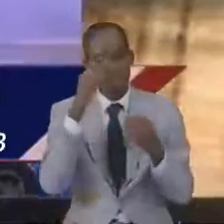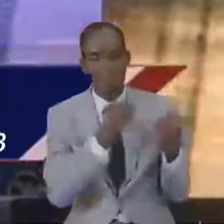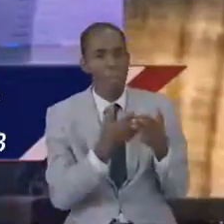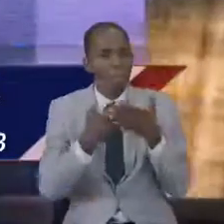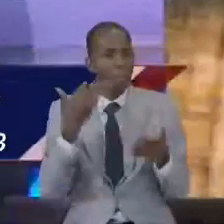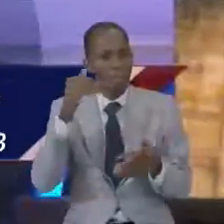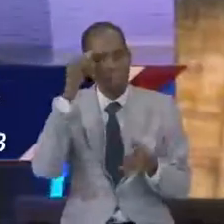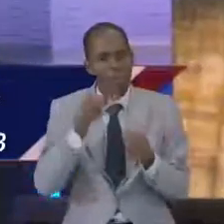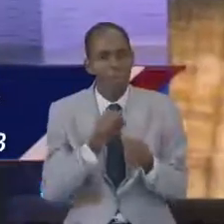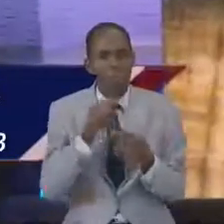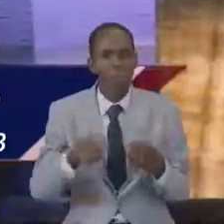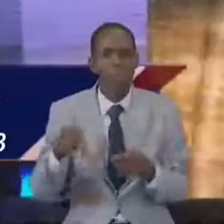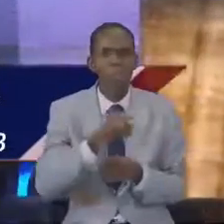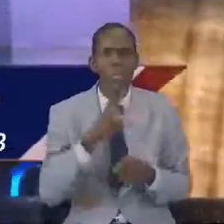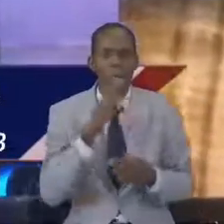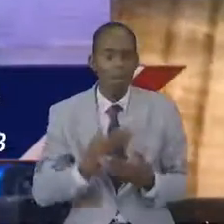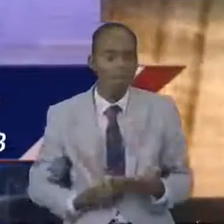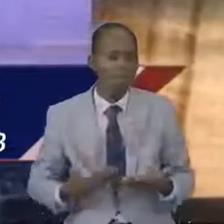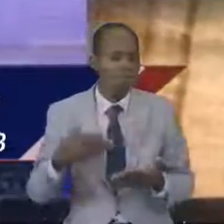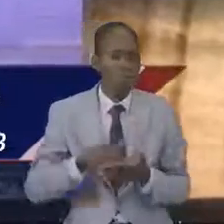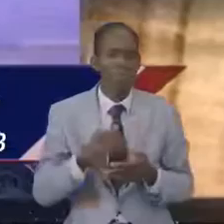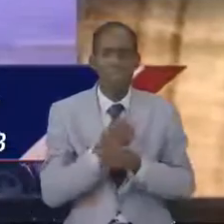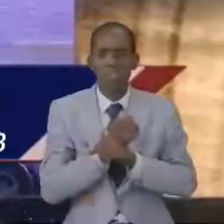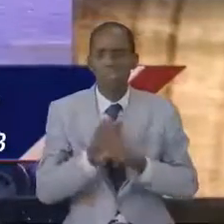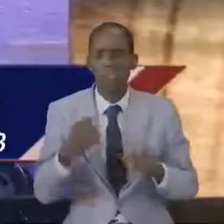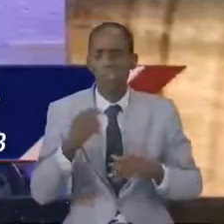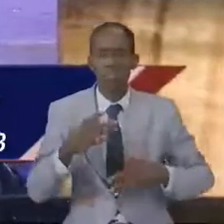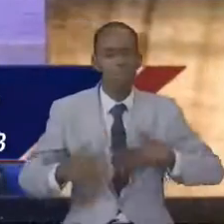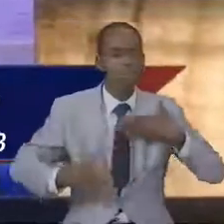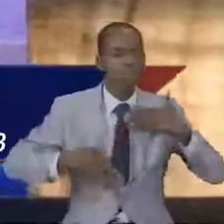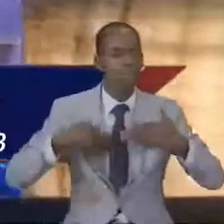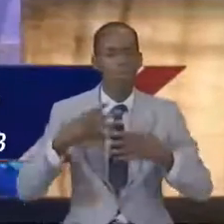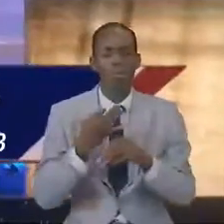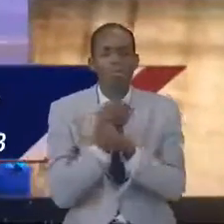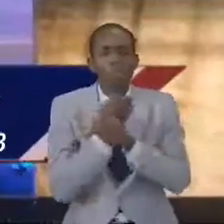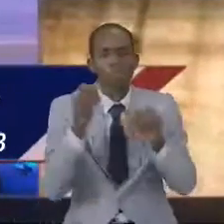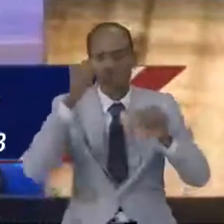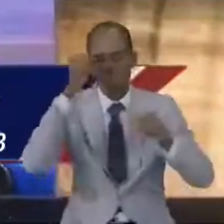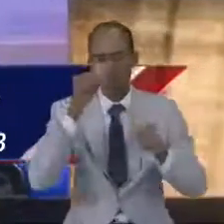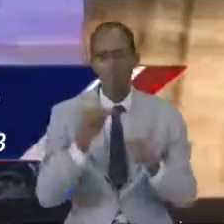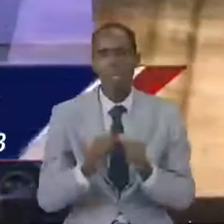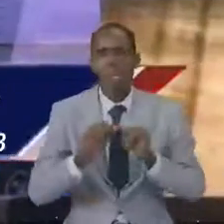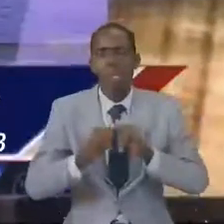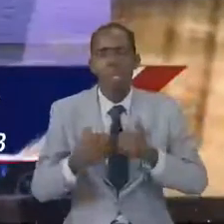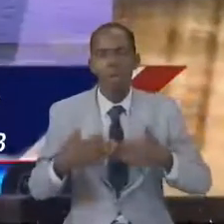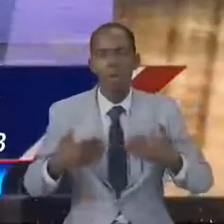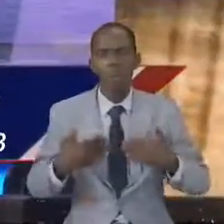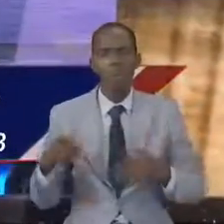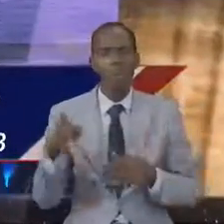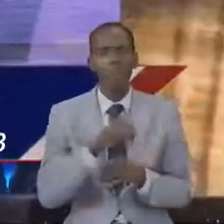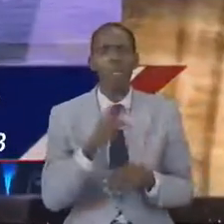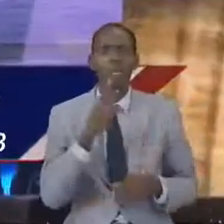rappeler lorsque vous étiez converti vous vous rappelez de la joie du salut vous rappelez de l'enthousiasme